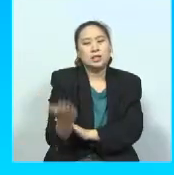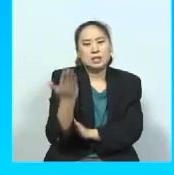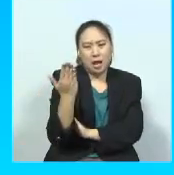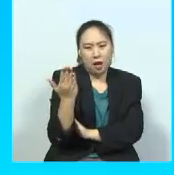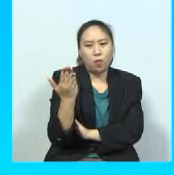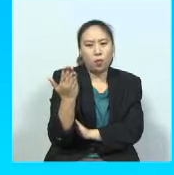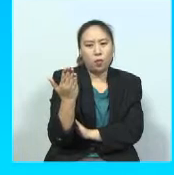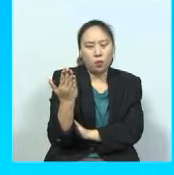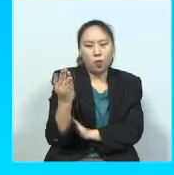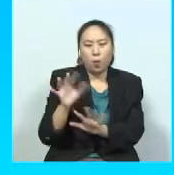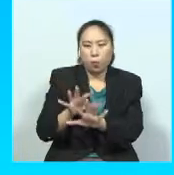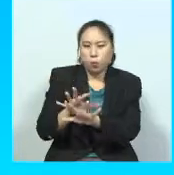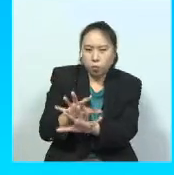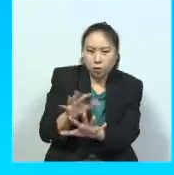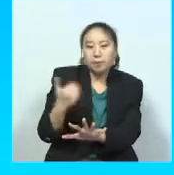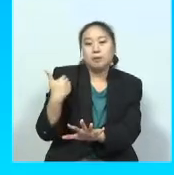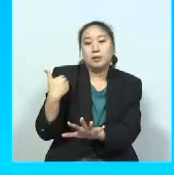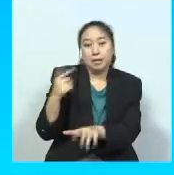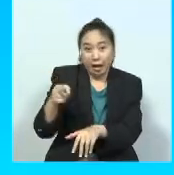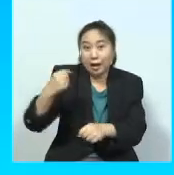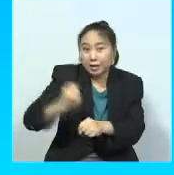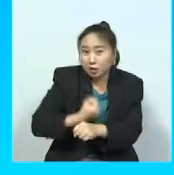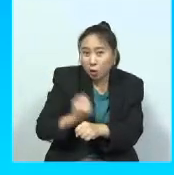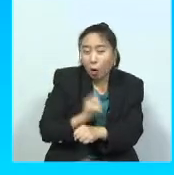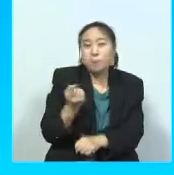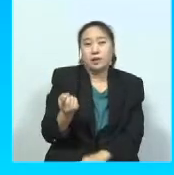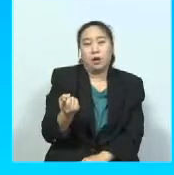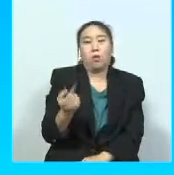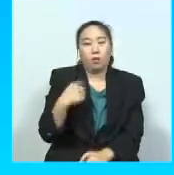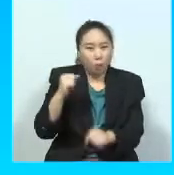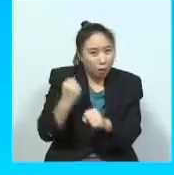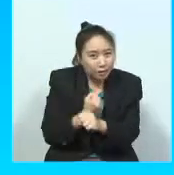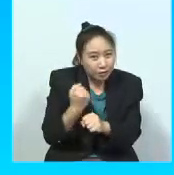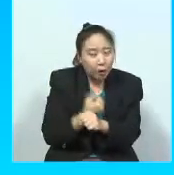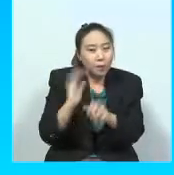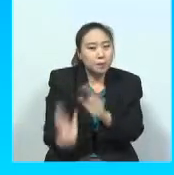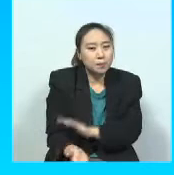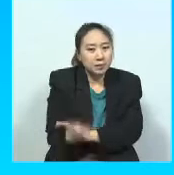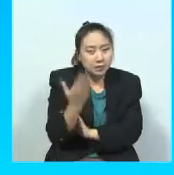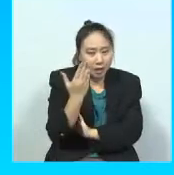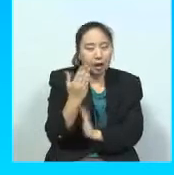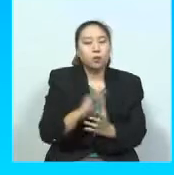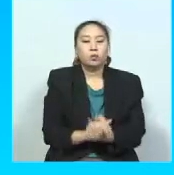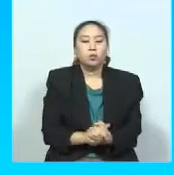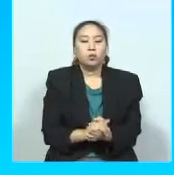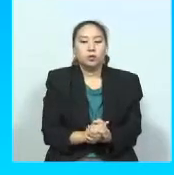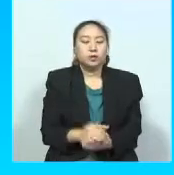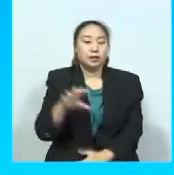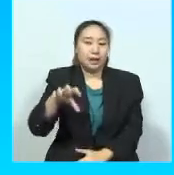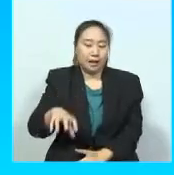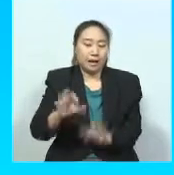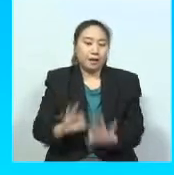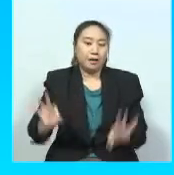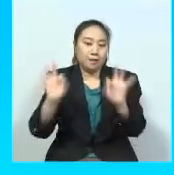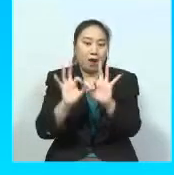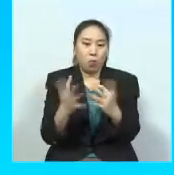แต่เช้ามืดมากันแบบอุ่นหนาฝาข้างนะคะนี่ขนาดวันซ้อมน ะ นี่คือบรรยากาศวันซ้อมเมื่อช่วงเช้าที่ผ่านมานะคะสถานที่สำ